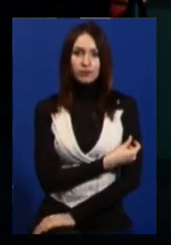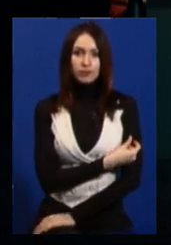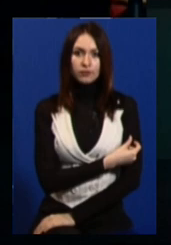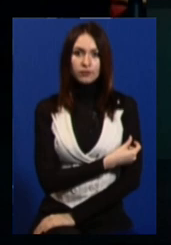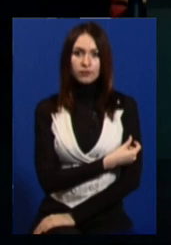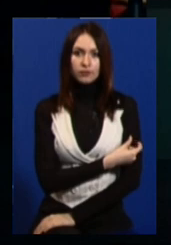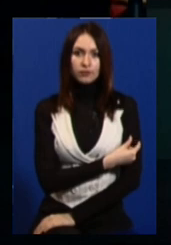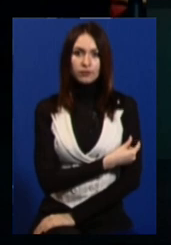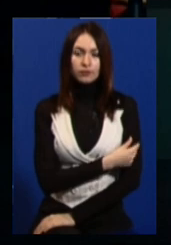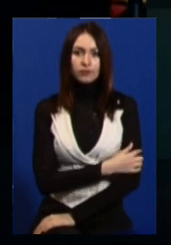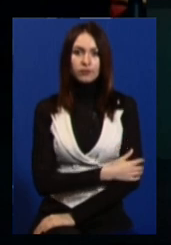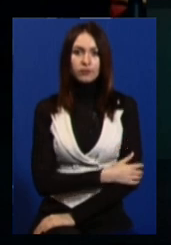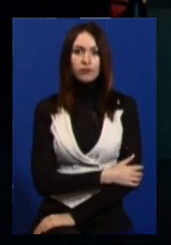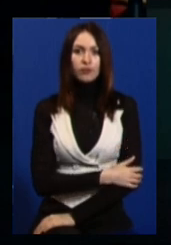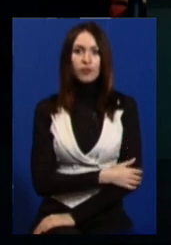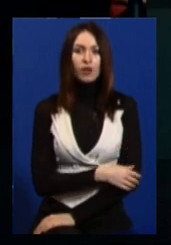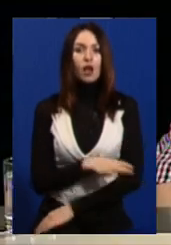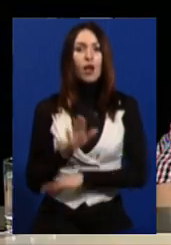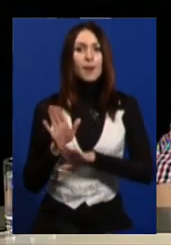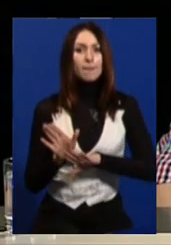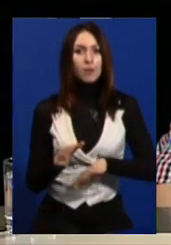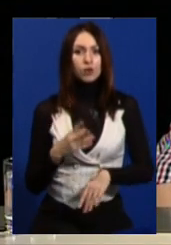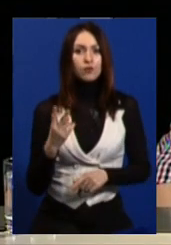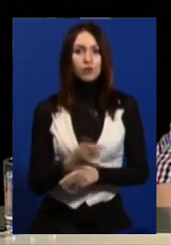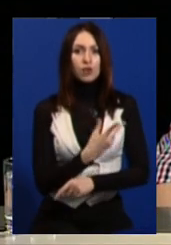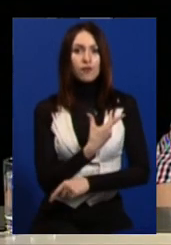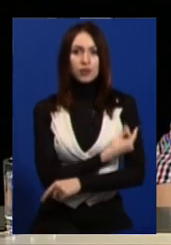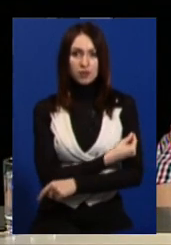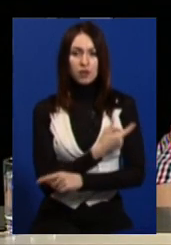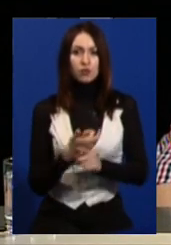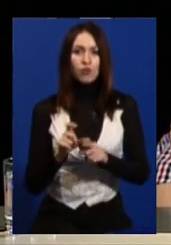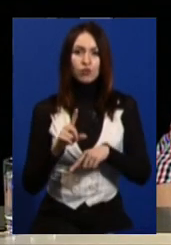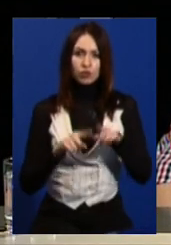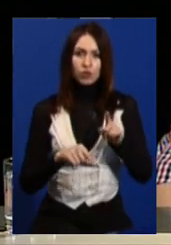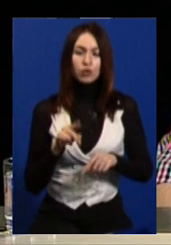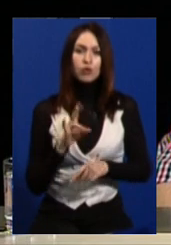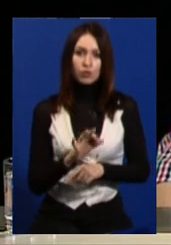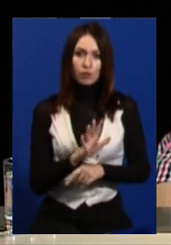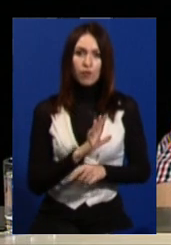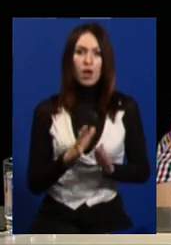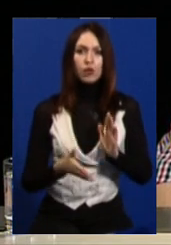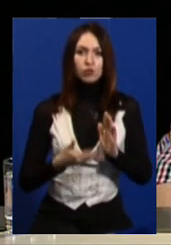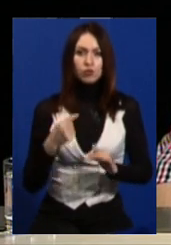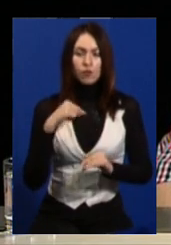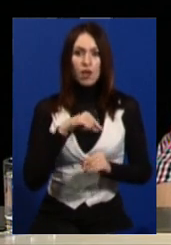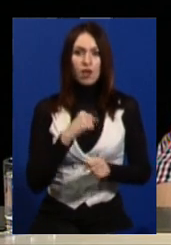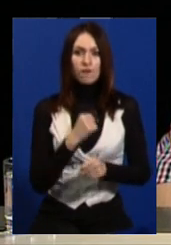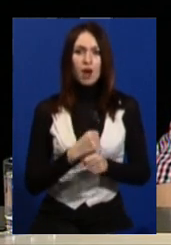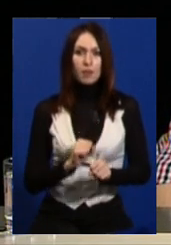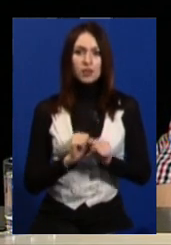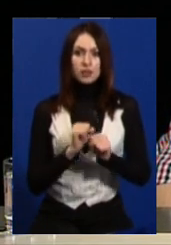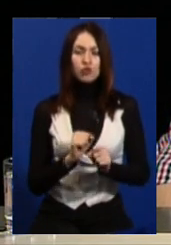Ну, это первый вопрос. Да, это первый вопрос. После двукратной вакцинации в достаточно редких случаях, но возможно отсутствие выработки защиты